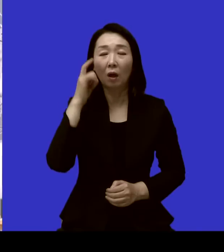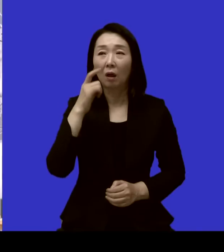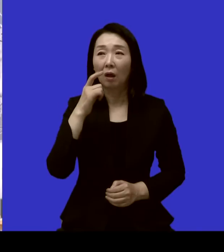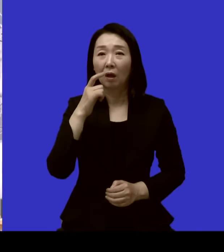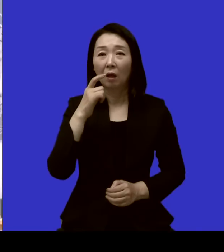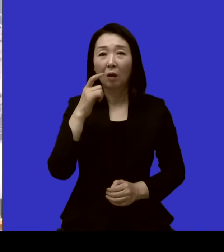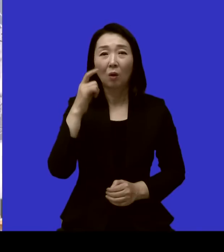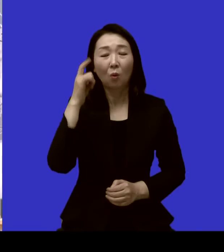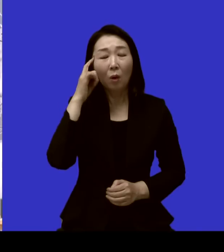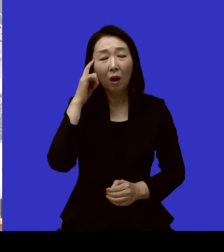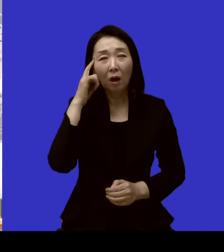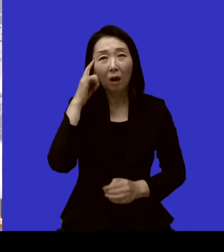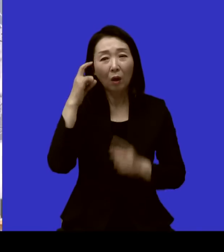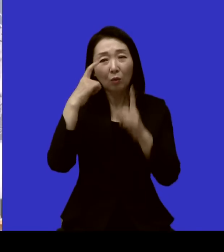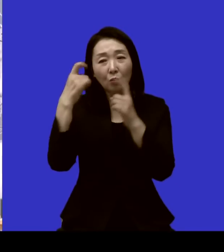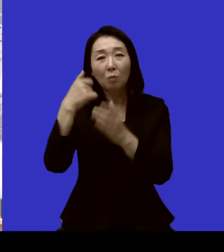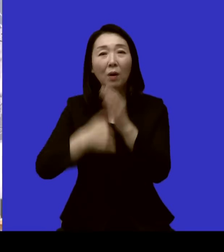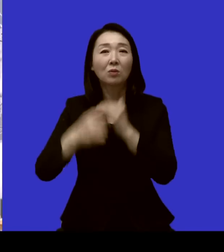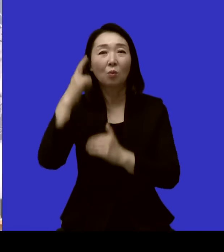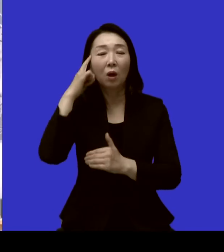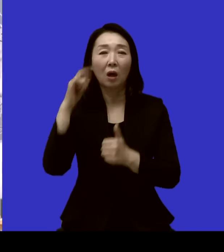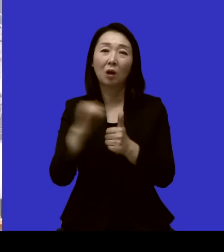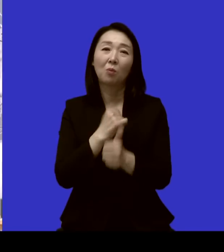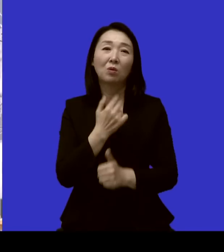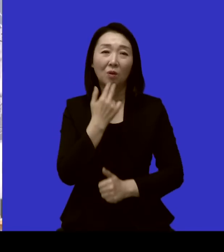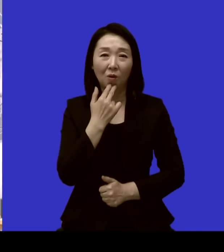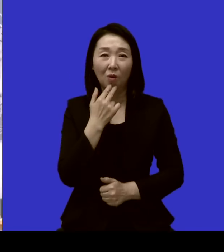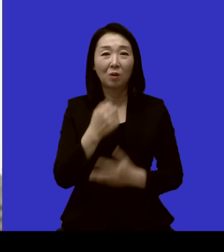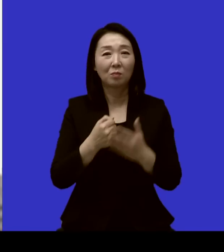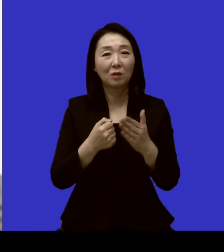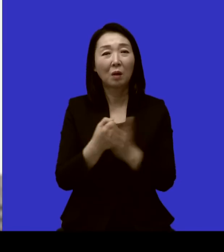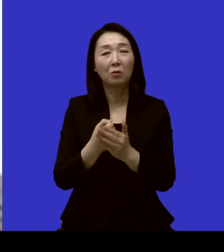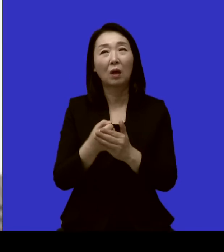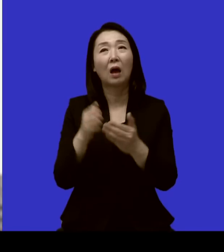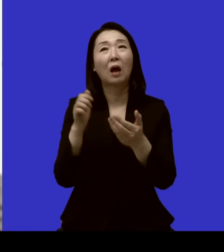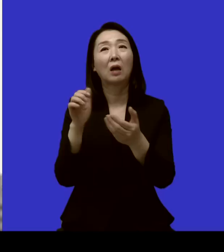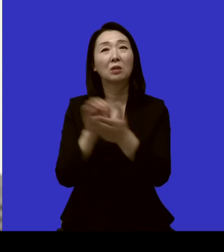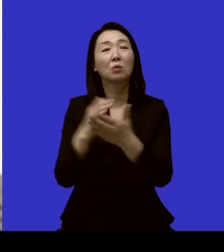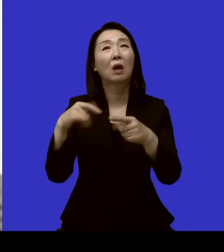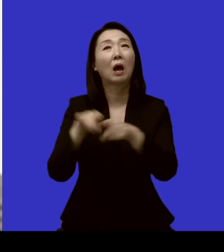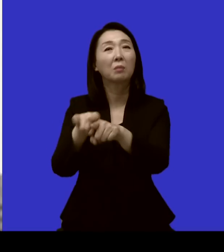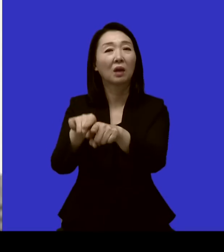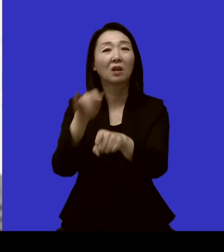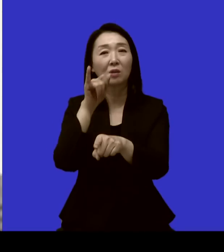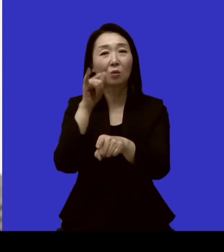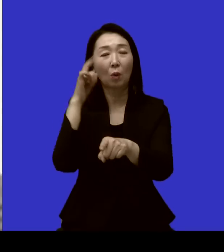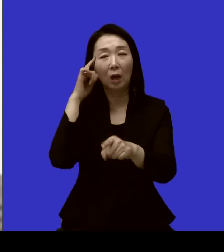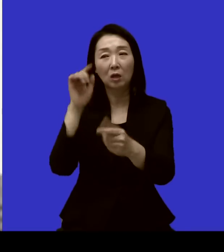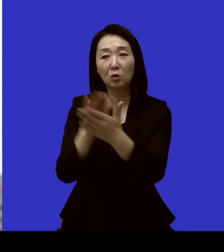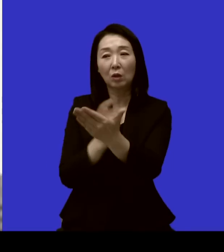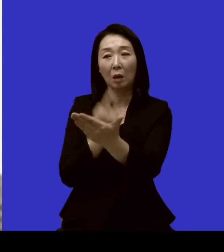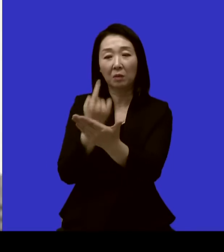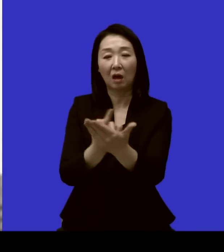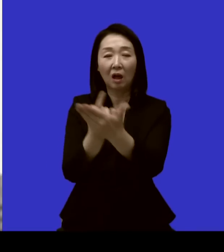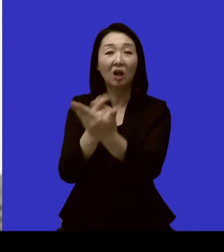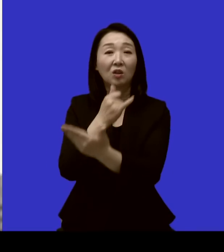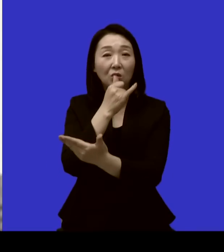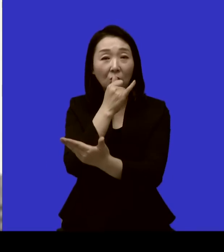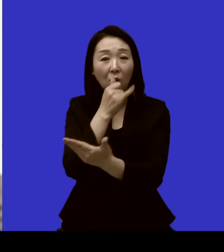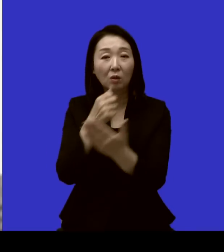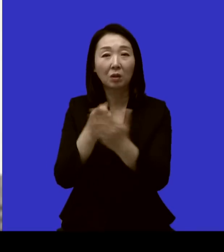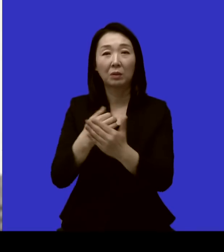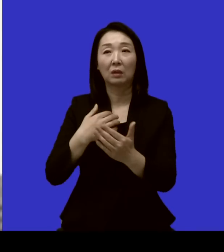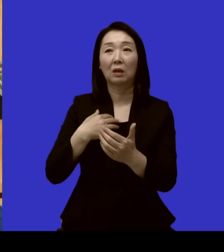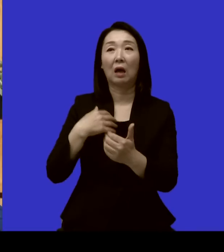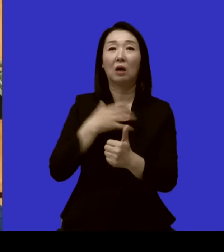폭력을 당하지 않으니까 그리고 이제 제가 이를테면은 그 친구들 무리 속에 같이 있다라고 생각을 하니까 예. 이제 그 친구들도